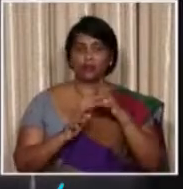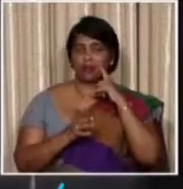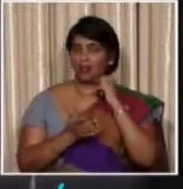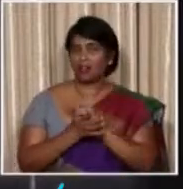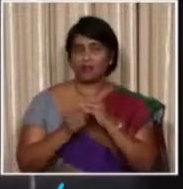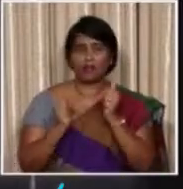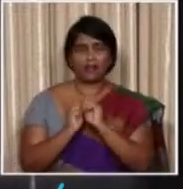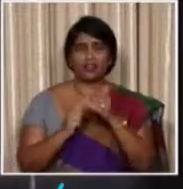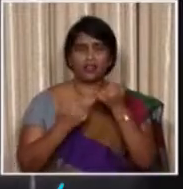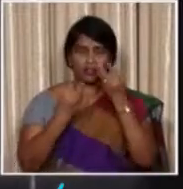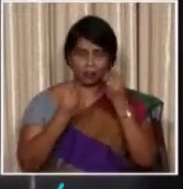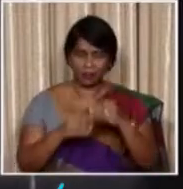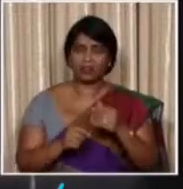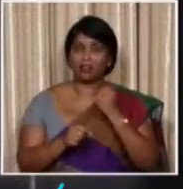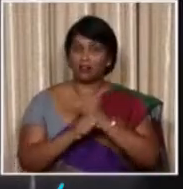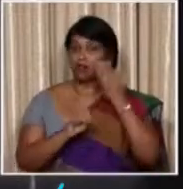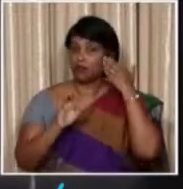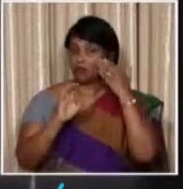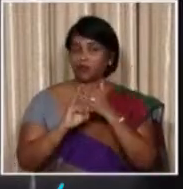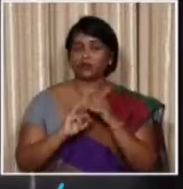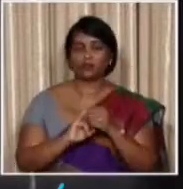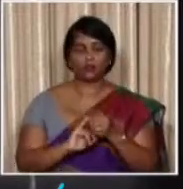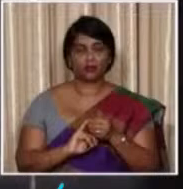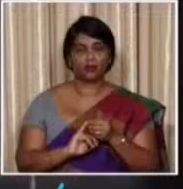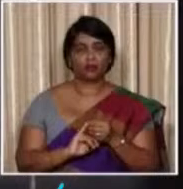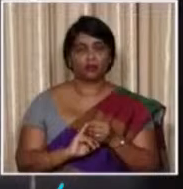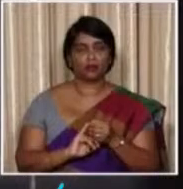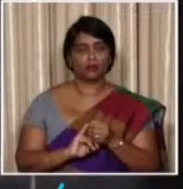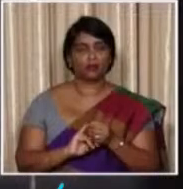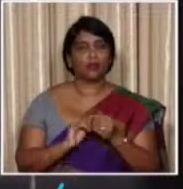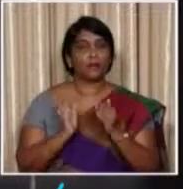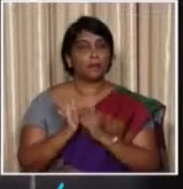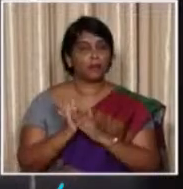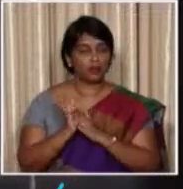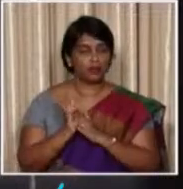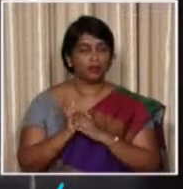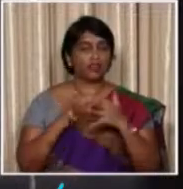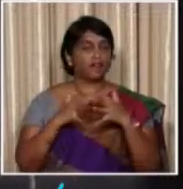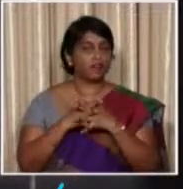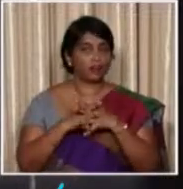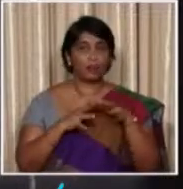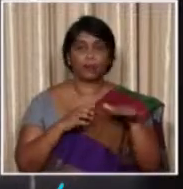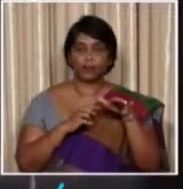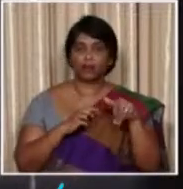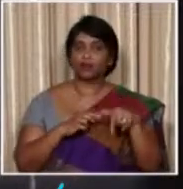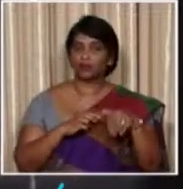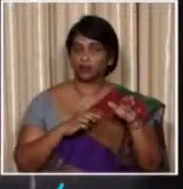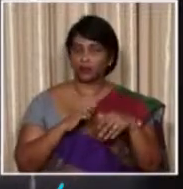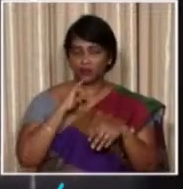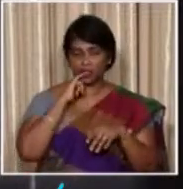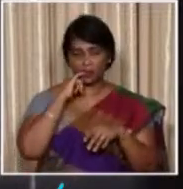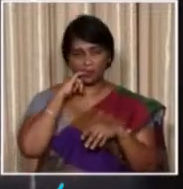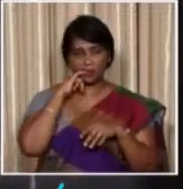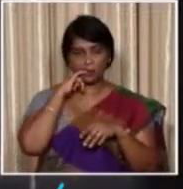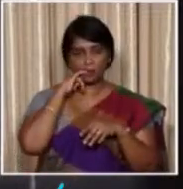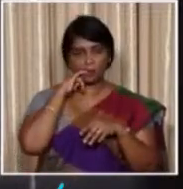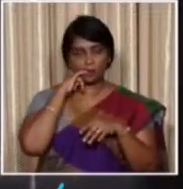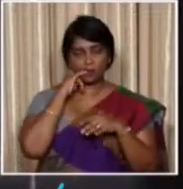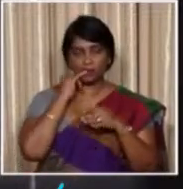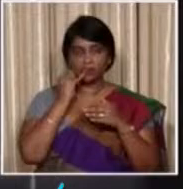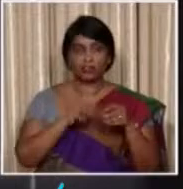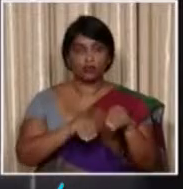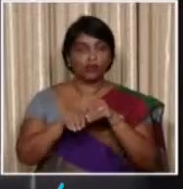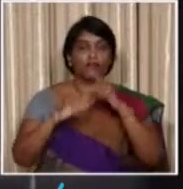නෙවෙයි මේ ගැන රජයේ අවධානය යොමු වෙන්න ඕනේ. මහවැලියෙත් වැලියෝ වගේ ප්‍රදේශවල තවමත් ගොවිතැන් කරන්නේ වැහි